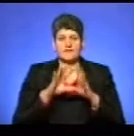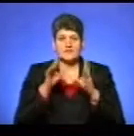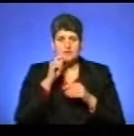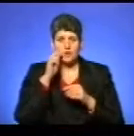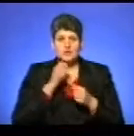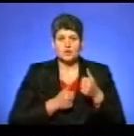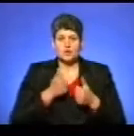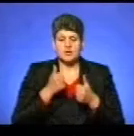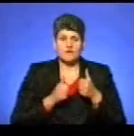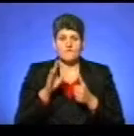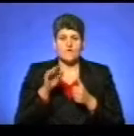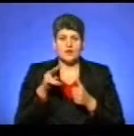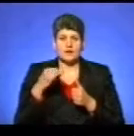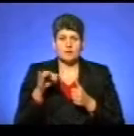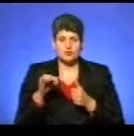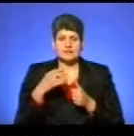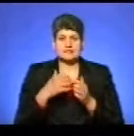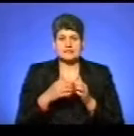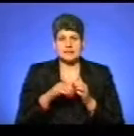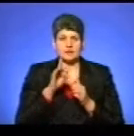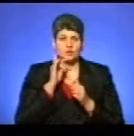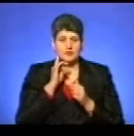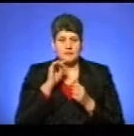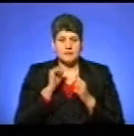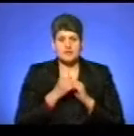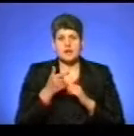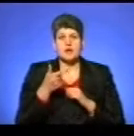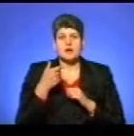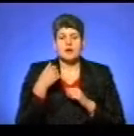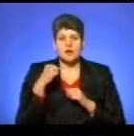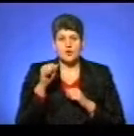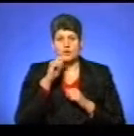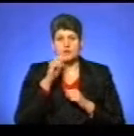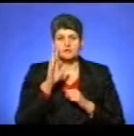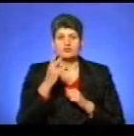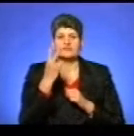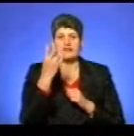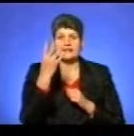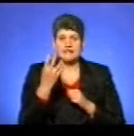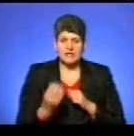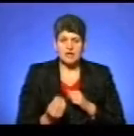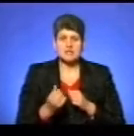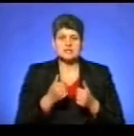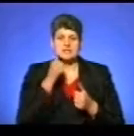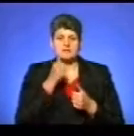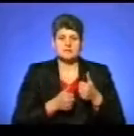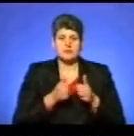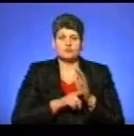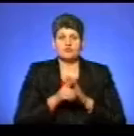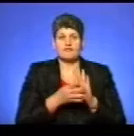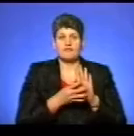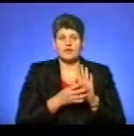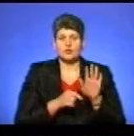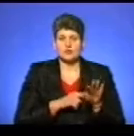Всеукраїнський турнір з волейболу серед юнаків в пам'яті Героя України Віктора Гурняка триватиме 2 дні. Завтра змагання розпочнуться о 9-й